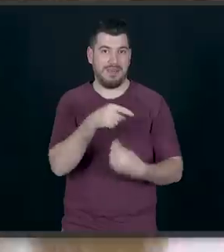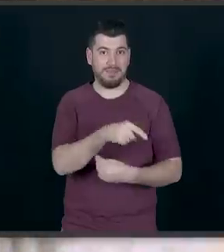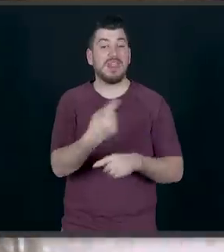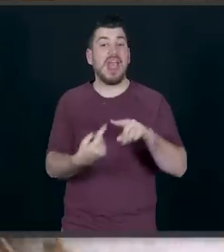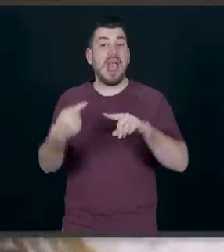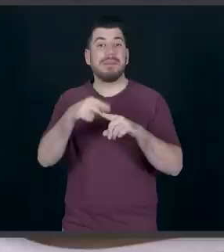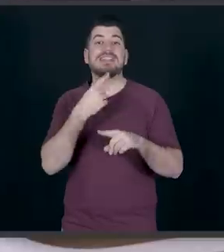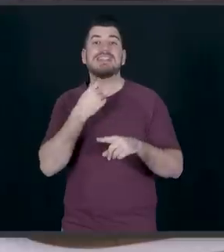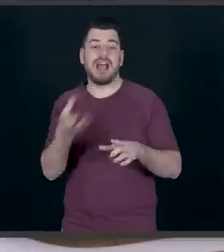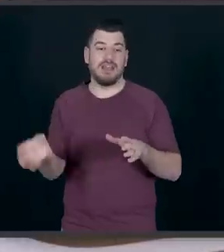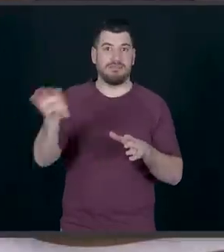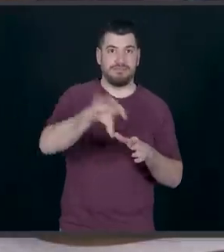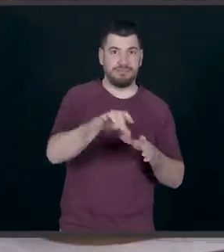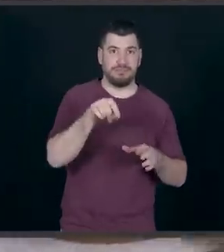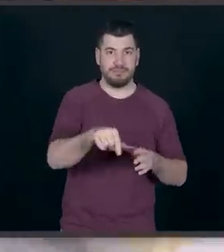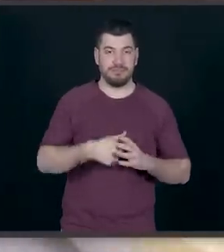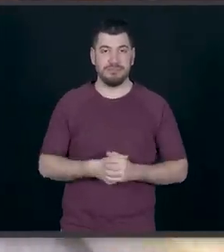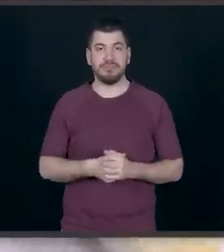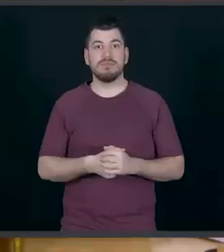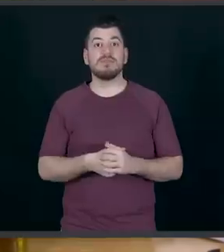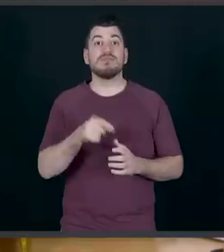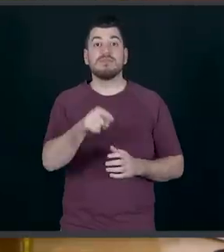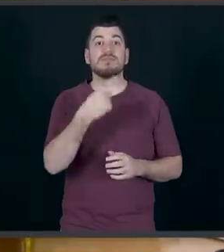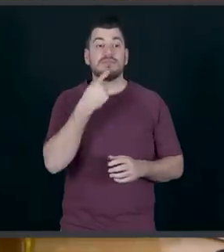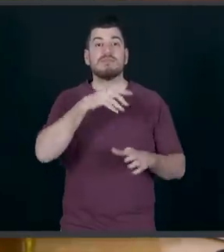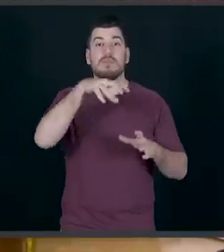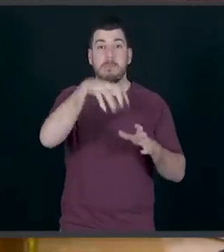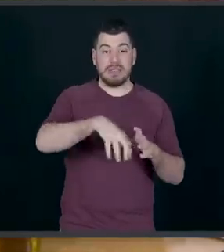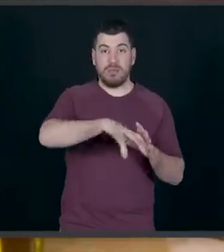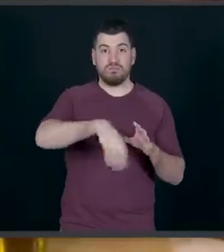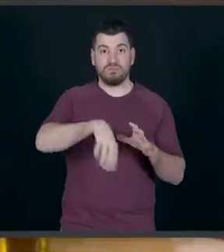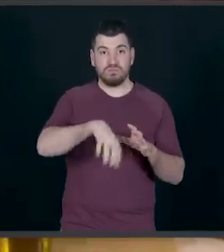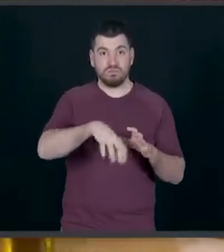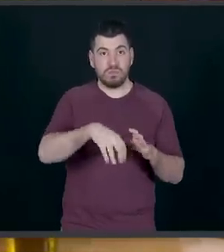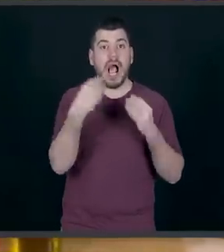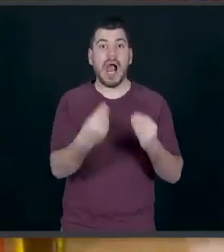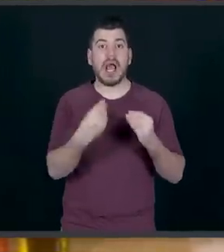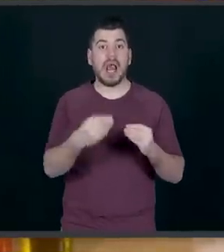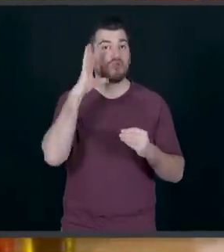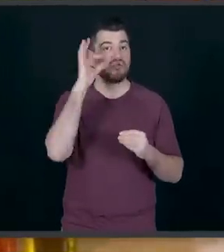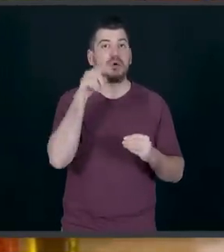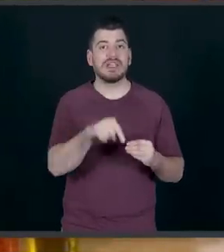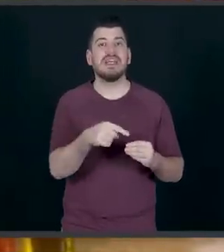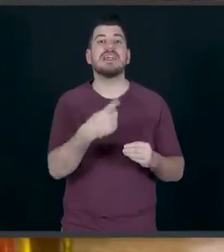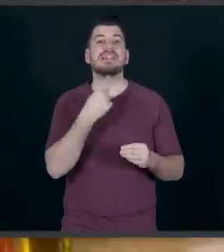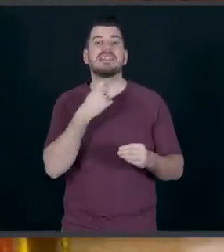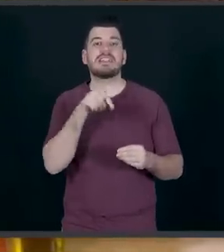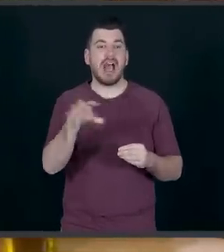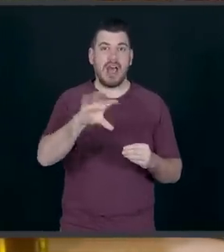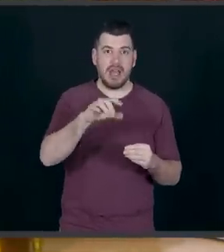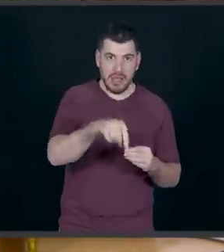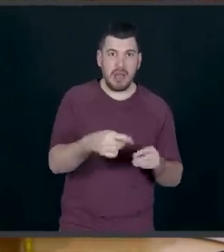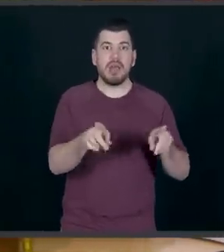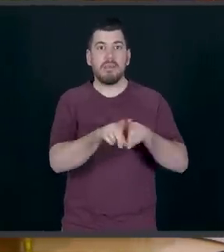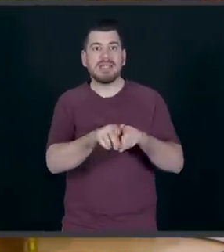ζάχαρη. Βάζουμε στο μίξερ και χτυπάμε πάρα πολύ καλά μέχρι που να φρατέψει το βούτυρο μαζί με τη ζάχαρη. Σε περίπτωση που δεν έχετε